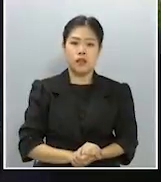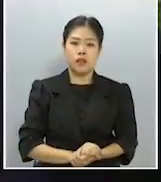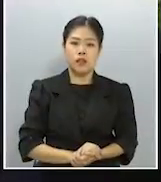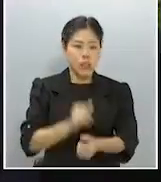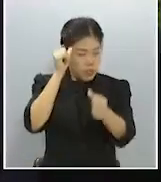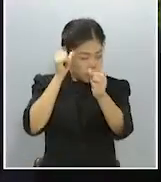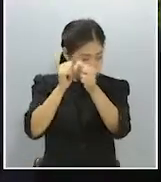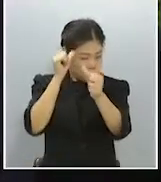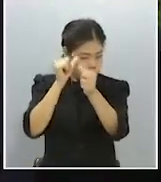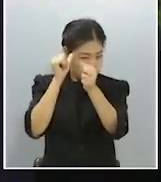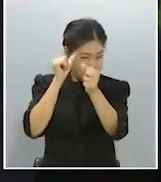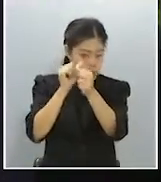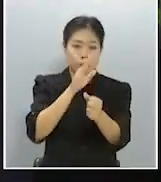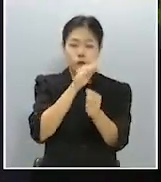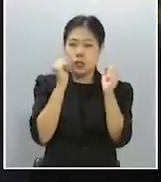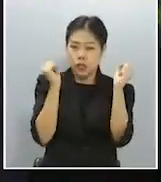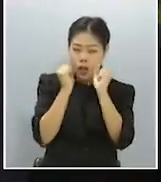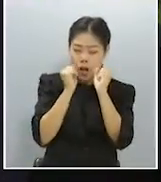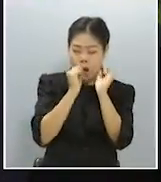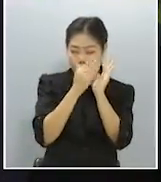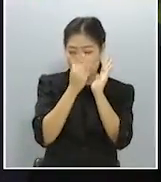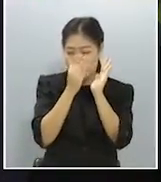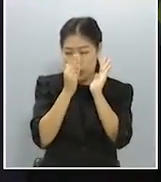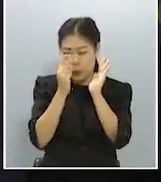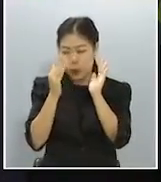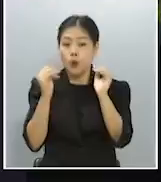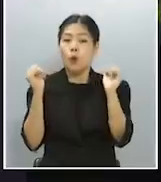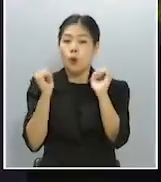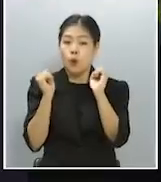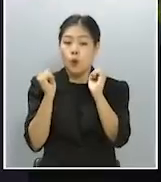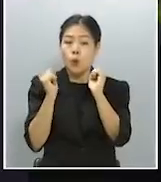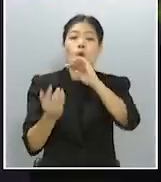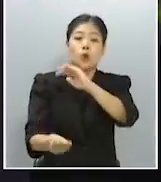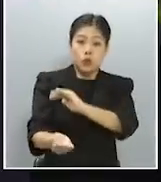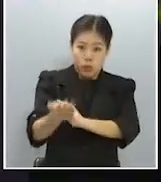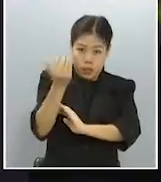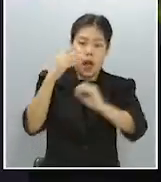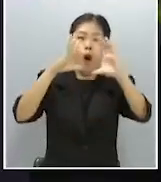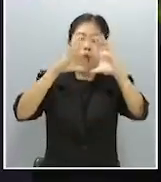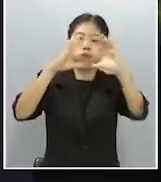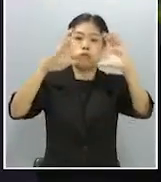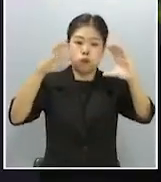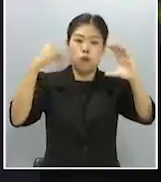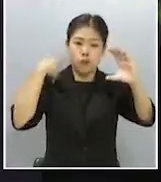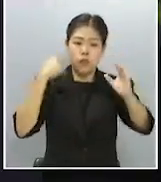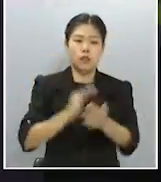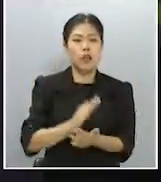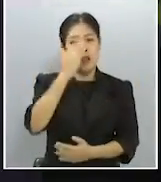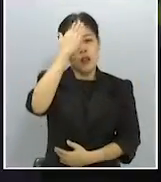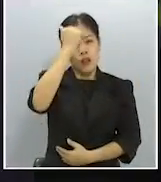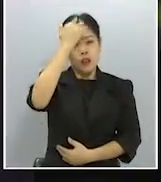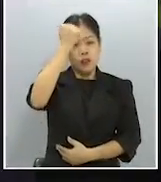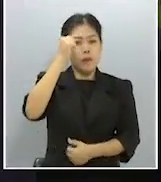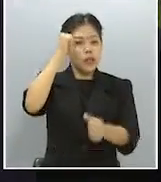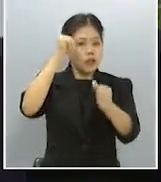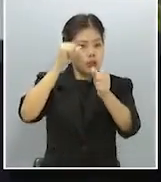ได้ง่ายๆค่ะเมื่อเราหนาวเย็นต่อเนื่องมาหลายวันพออากาศอุ่นขึ้นตอนเช้าก็จะเกิดหมอกขึ้นนะคะแล้วทำไมถึงจะต้องจำเ